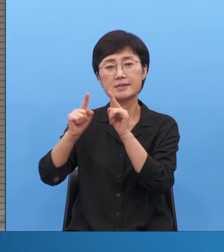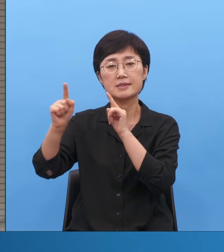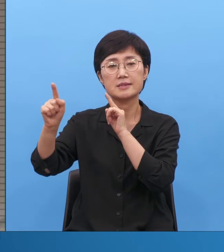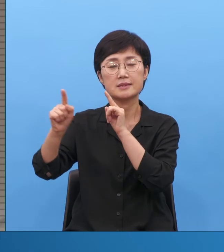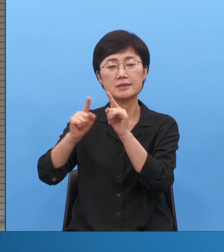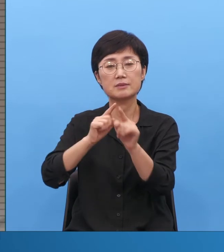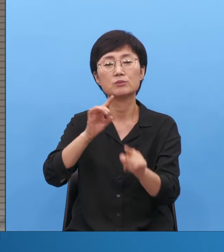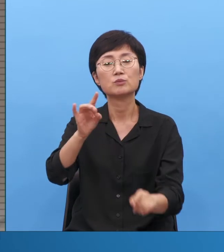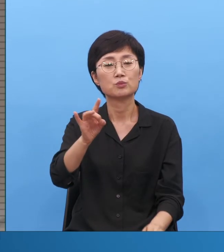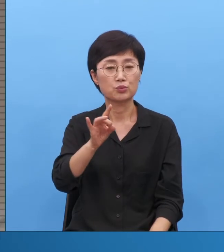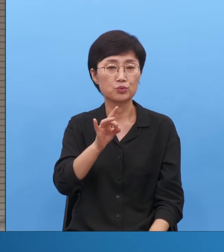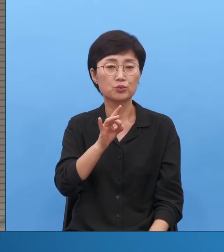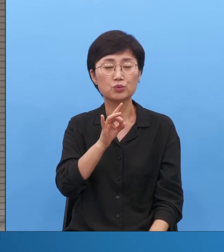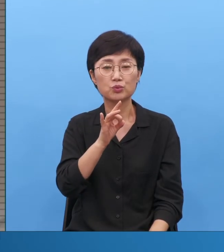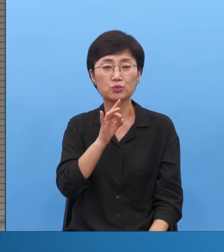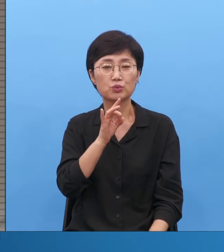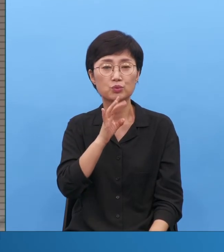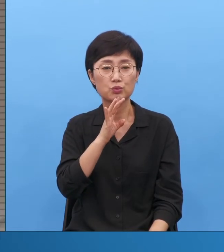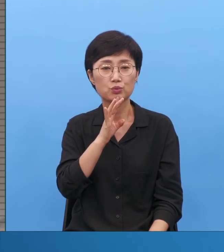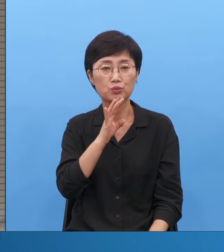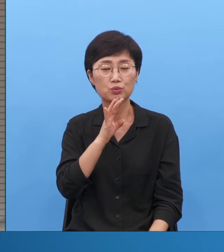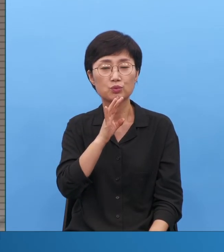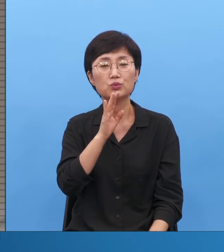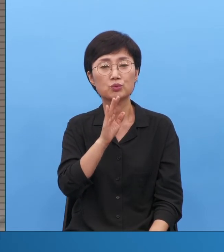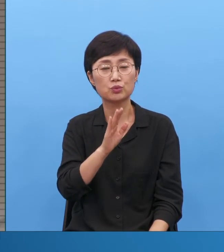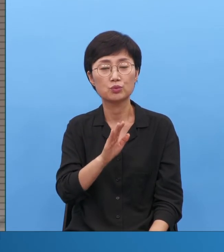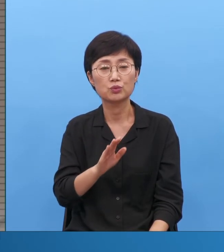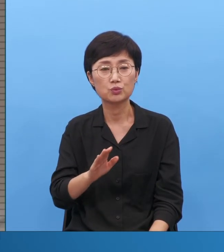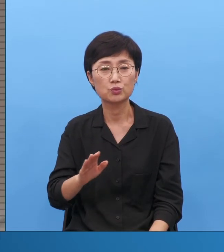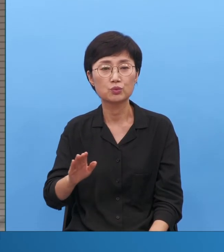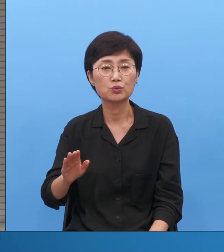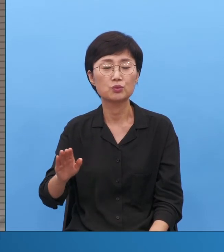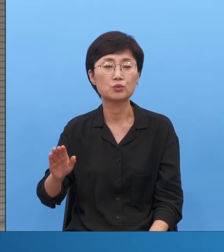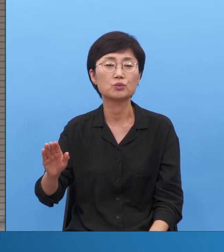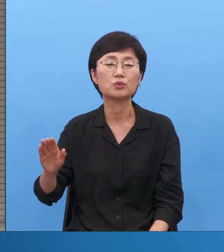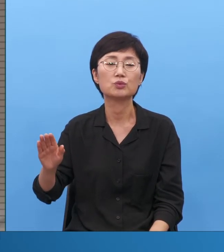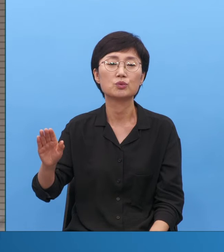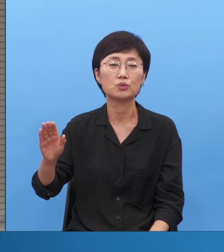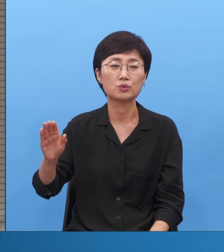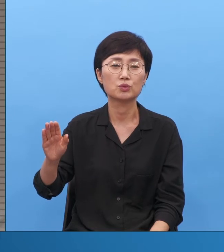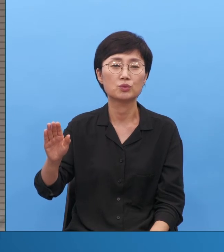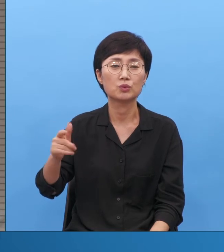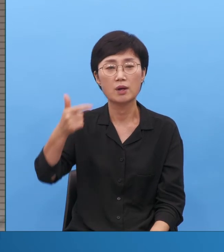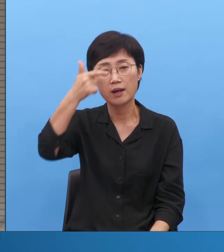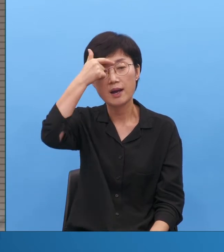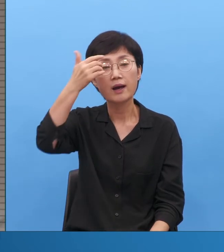좋아하라 이 말씀 보이세